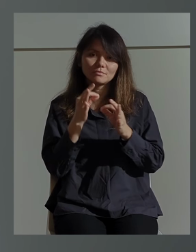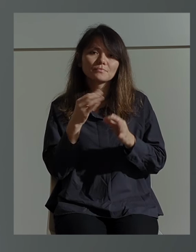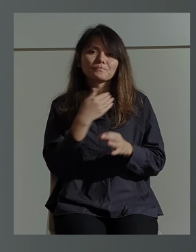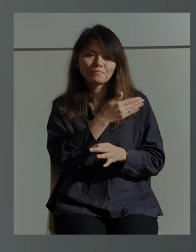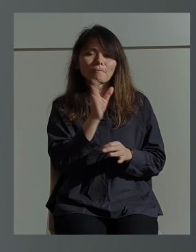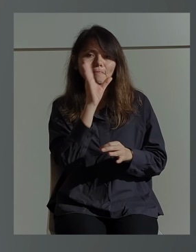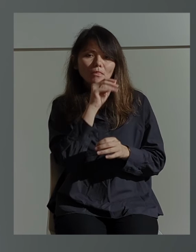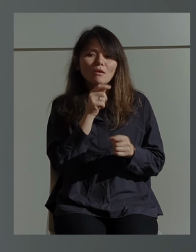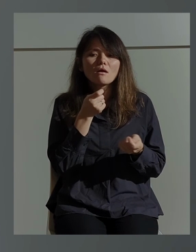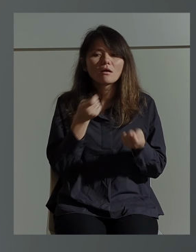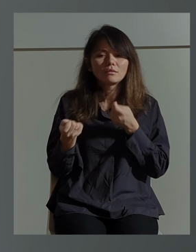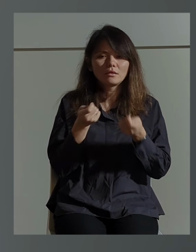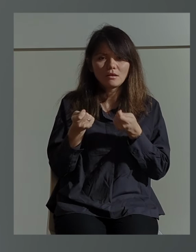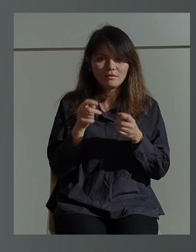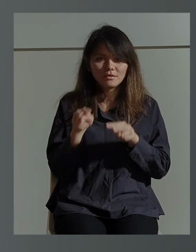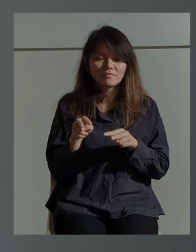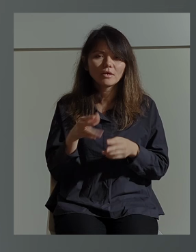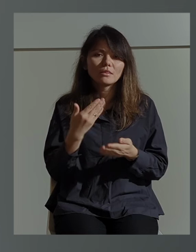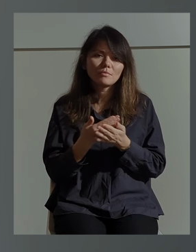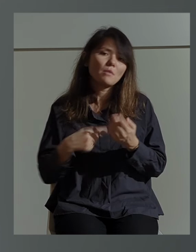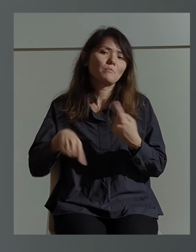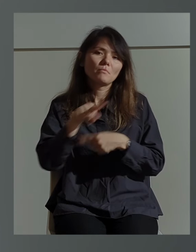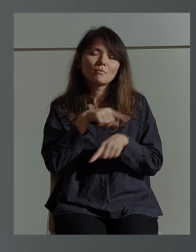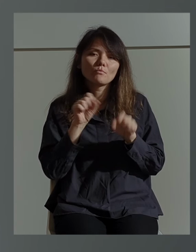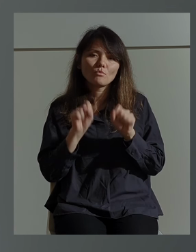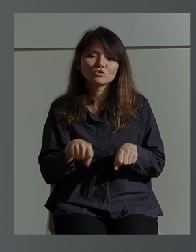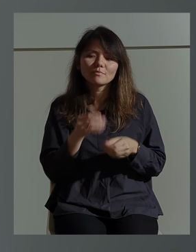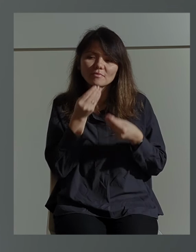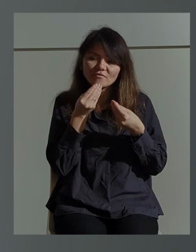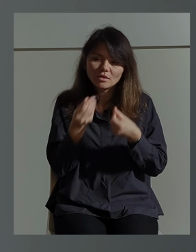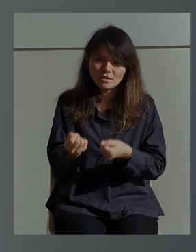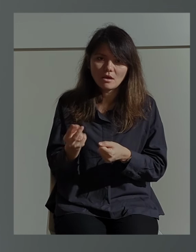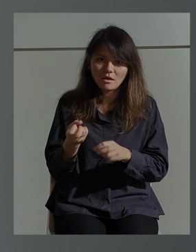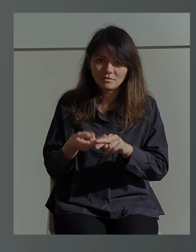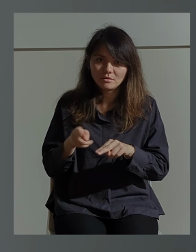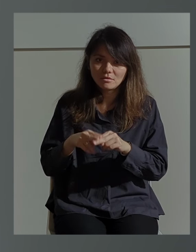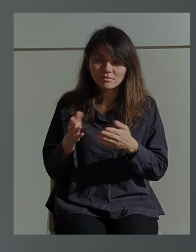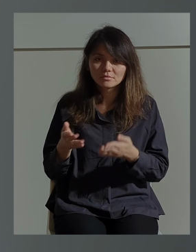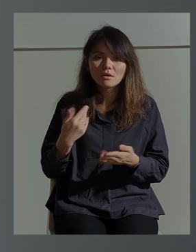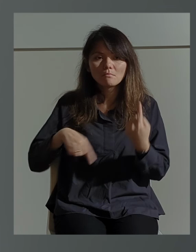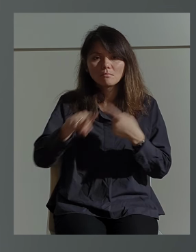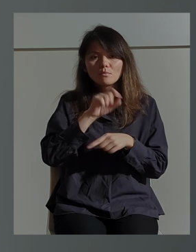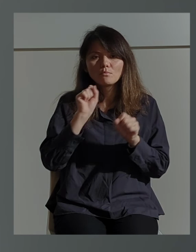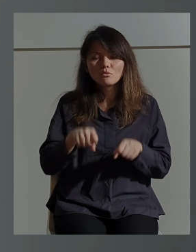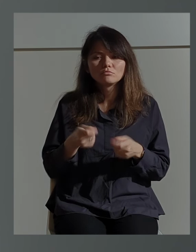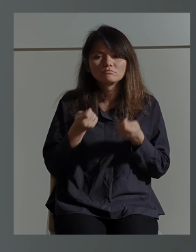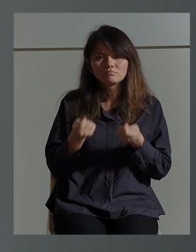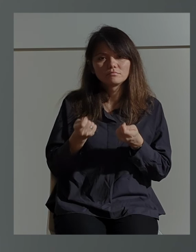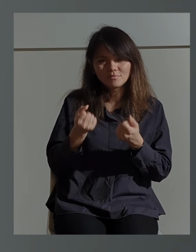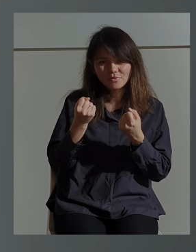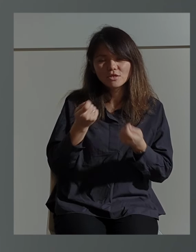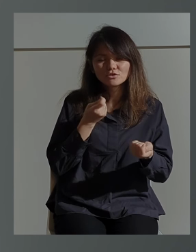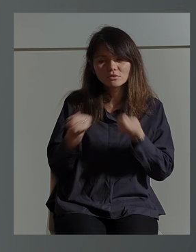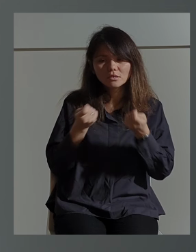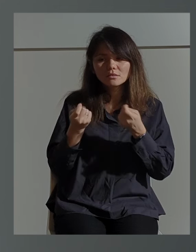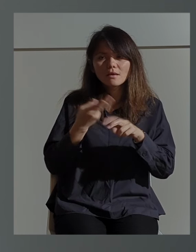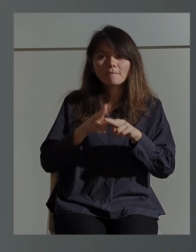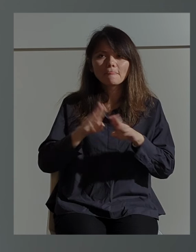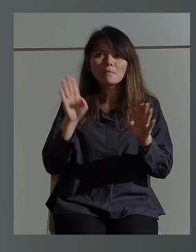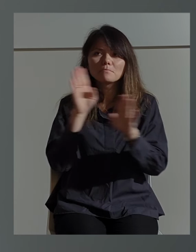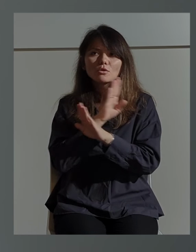контролировать мы можем например каким-то образом влиять на это мы можем это держать в узде вот эту природу Да